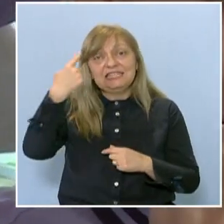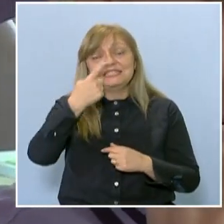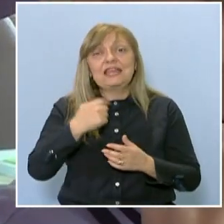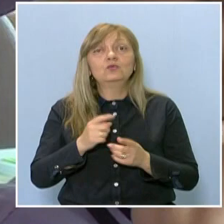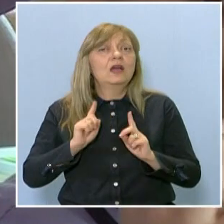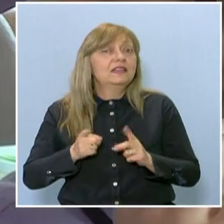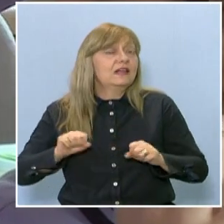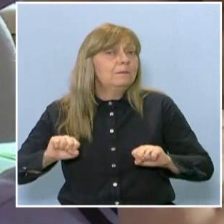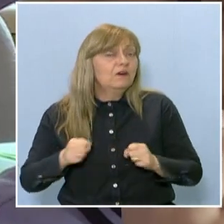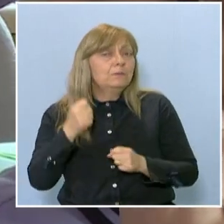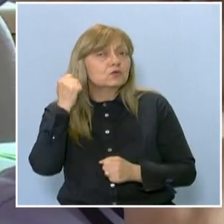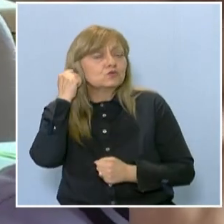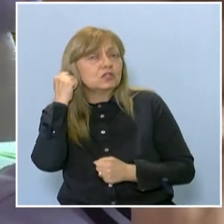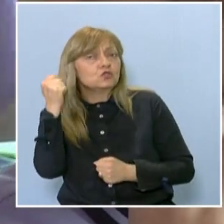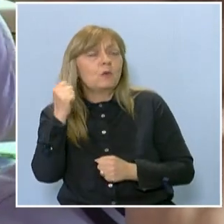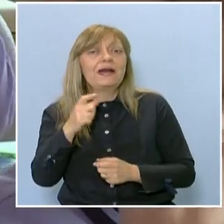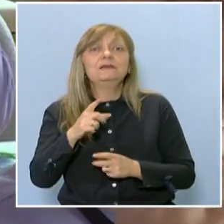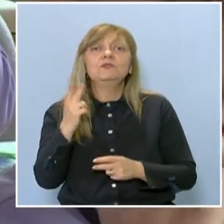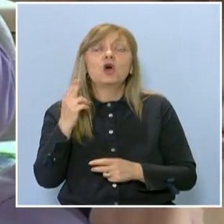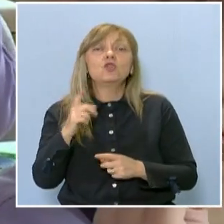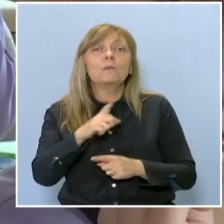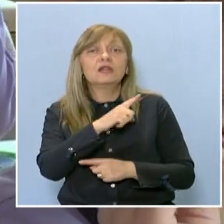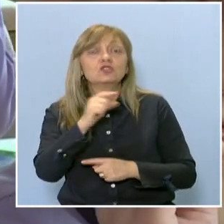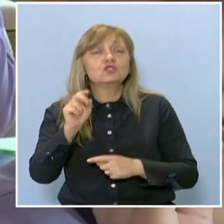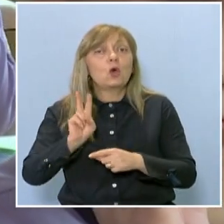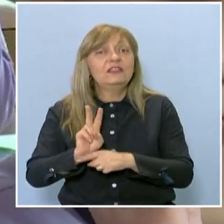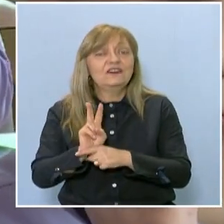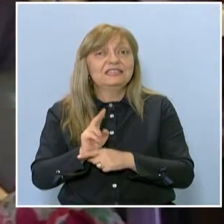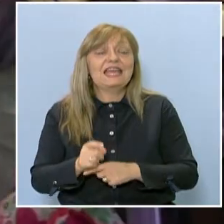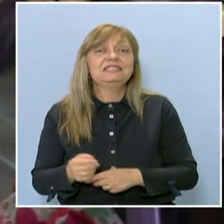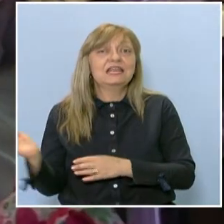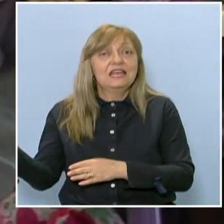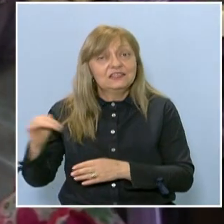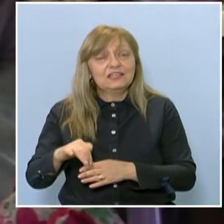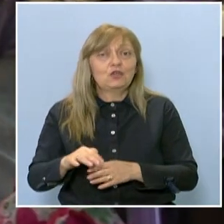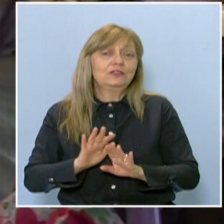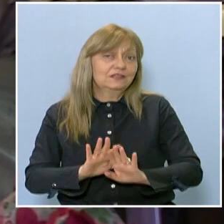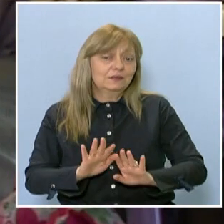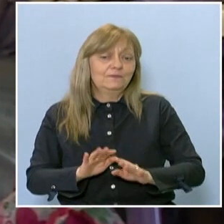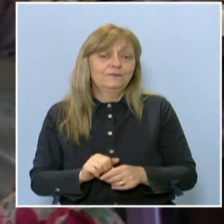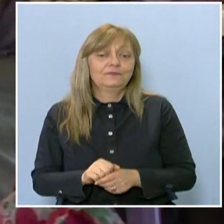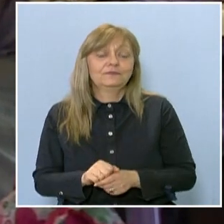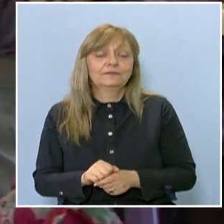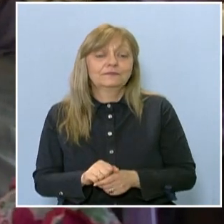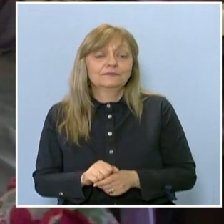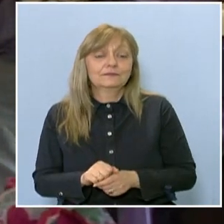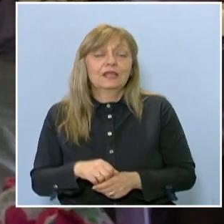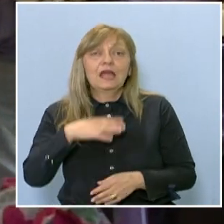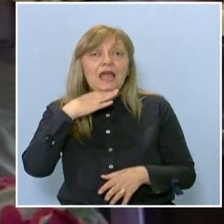трябва бързо да звънем на 112, за да го оправят. То научих,